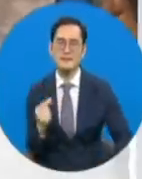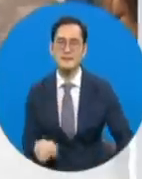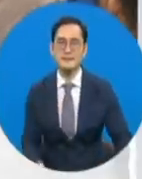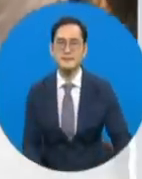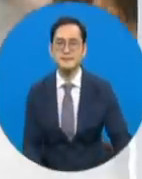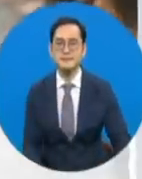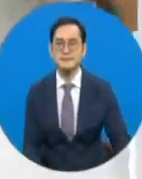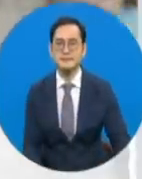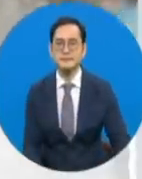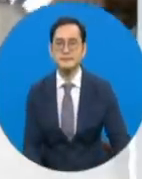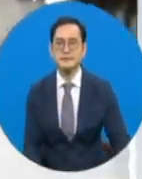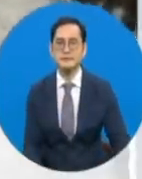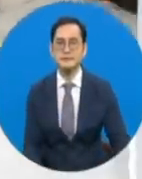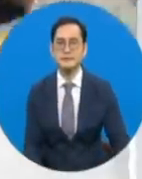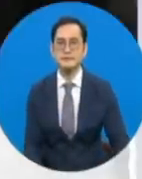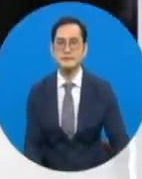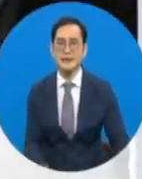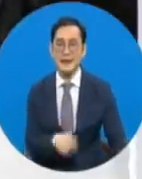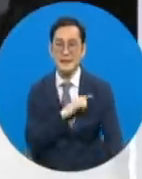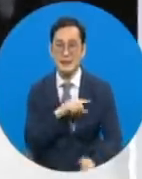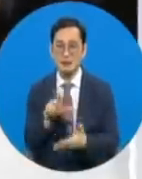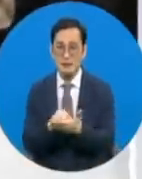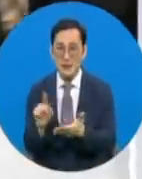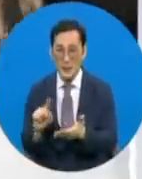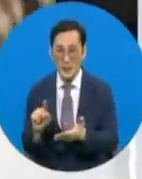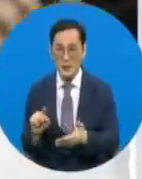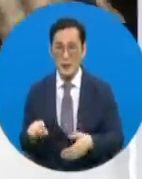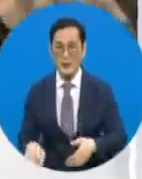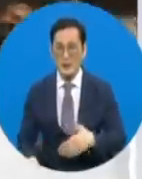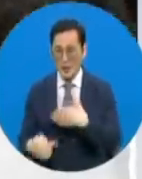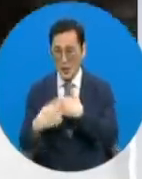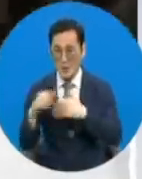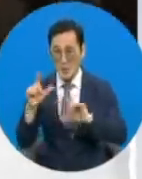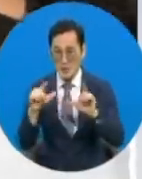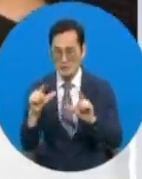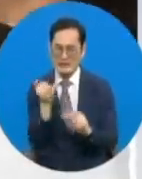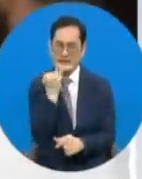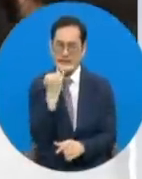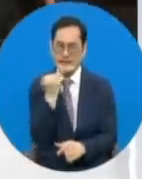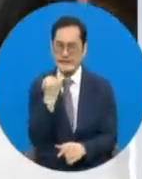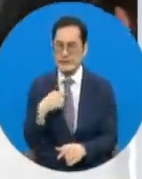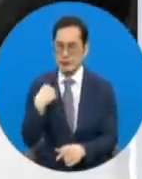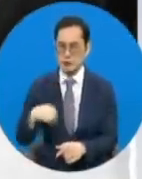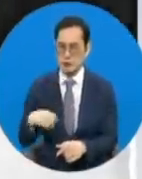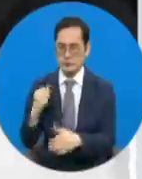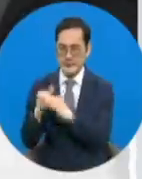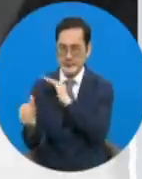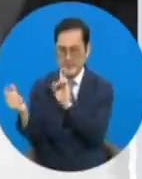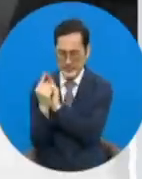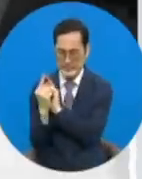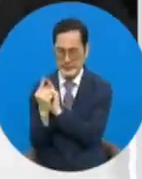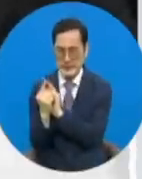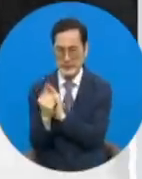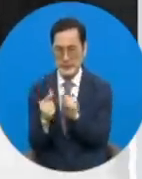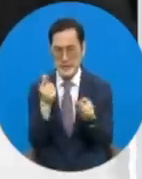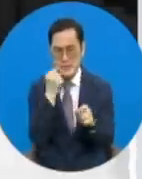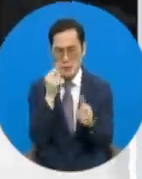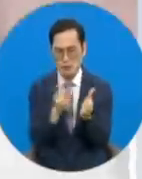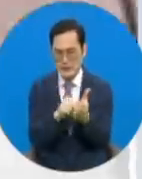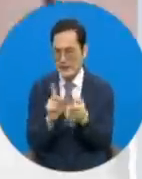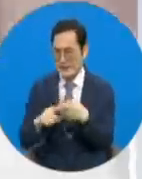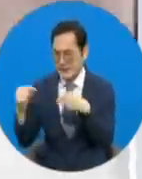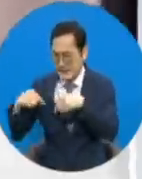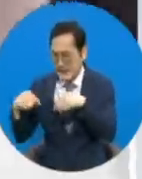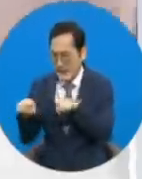저 자리에서 저는 가장 큰 문제가 되게 됐던 건 형식에 관한 문제라든지 많은 것들이 다 떠나서 중국 대사와 함께 후쿠시마에 대한 내용들을 같이